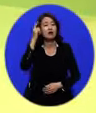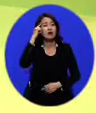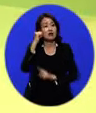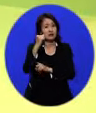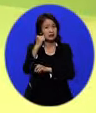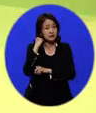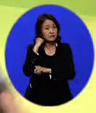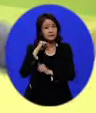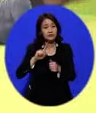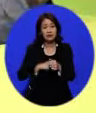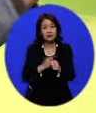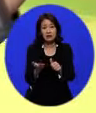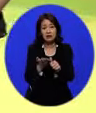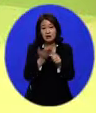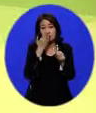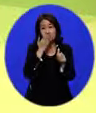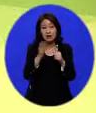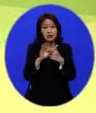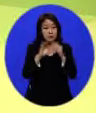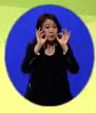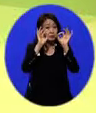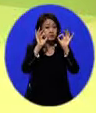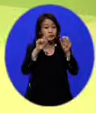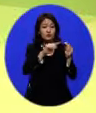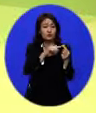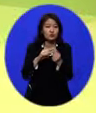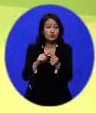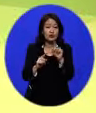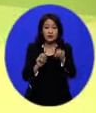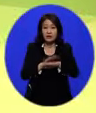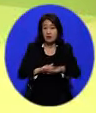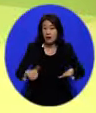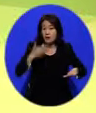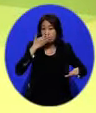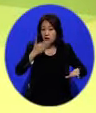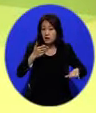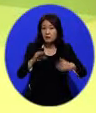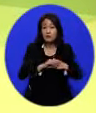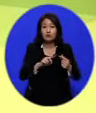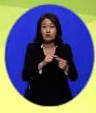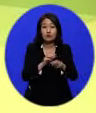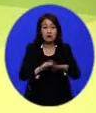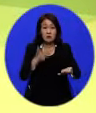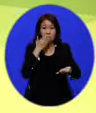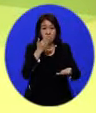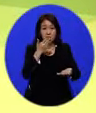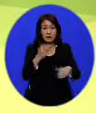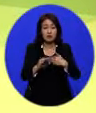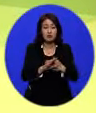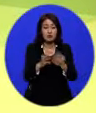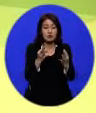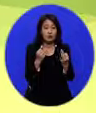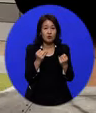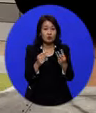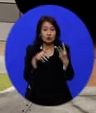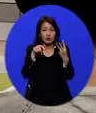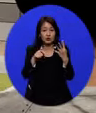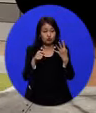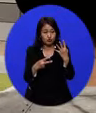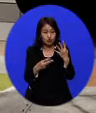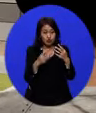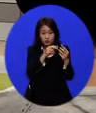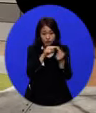힘만 길러주면요. 자, 보세요. 국어가 다 해결되죠. 국어가 다 해결되면요. 수학 네 줄짜리